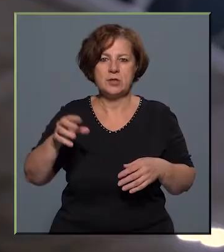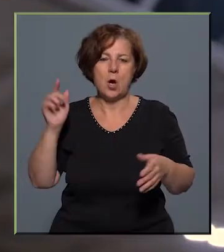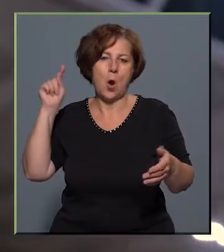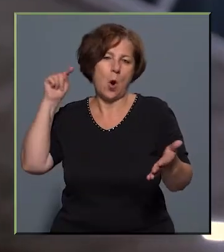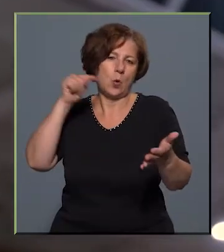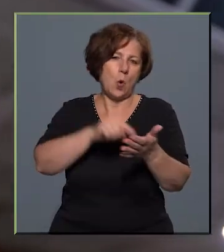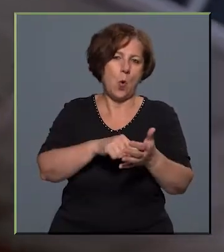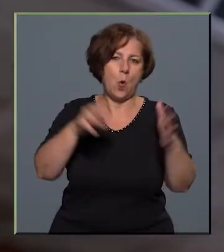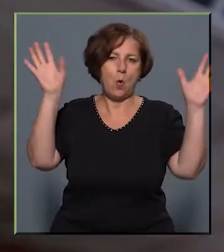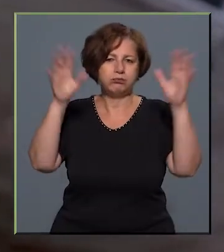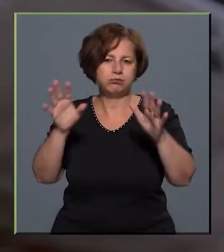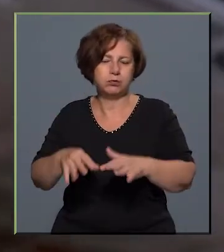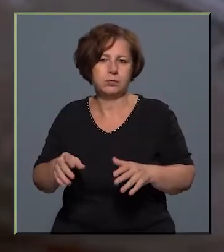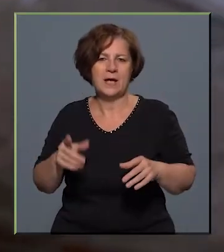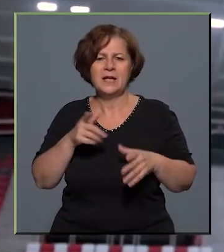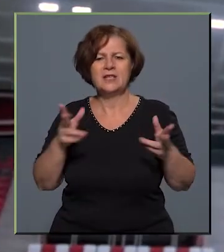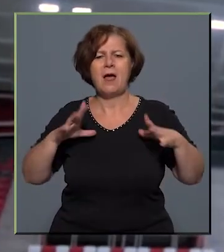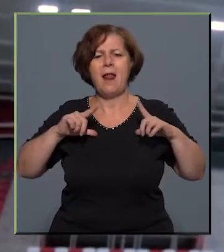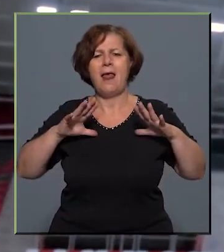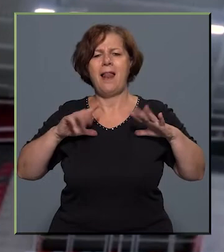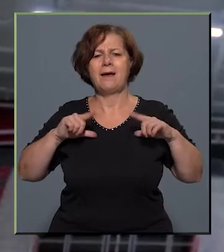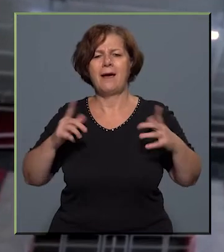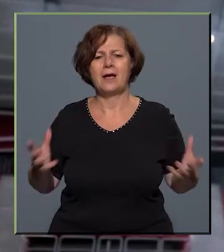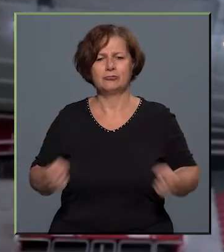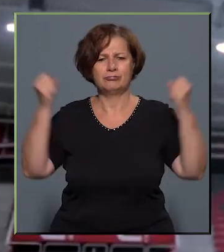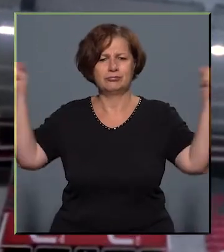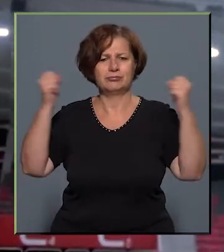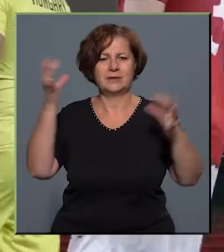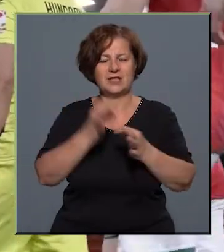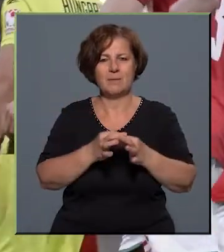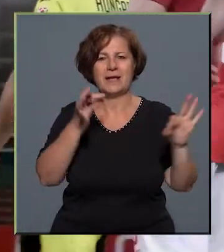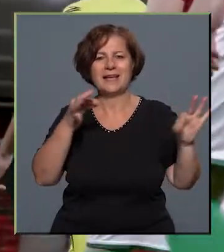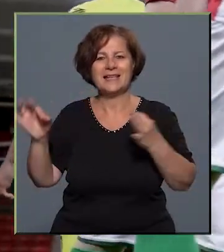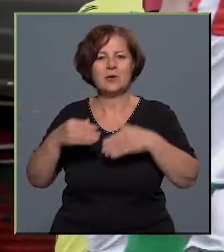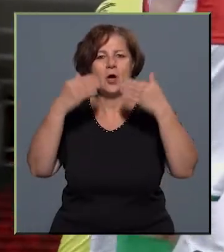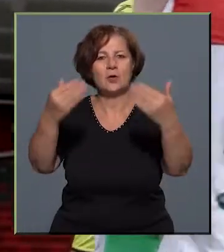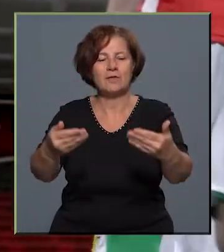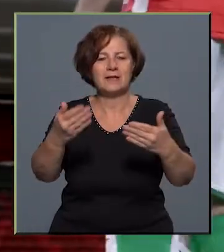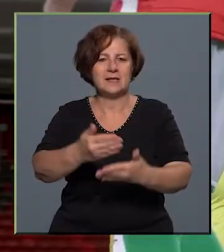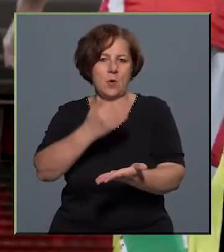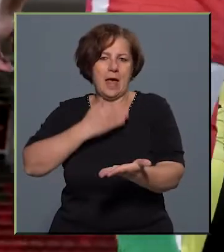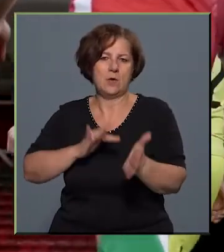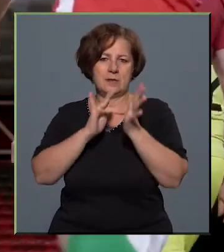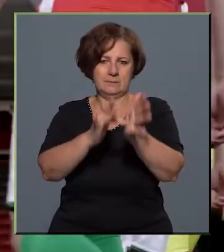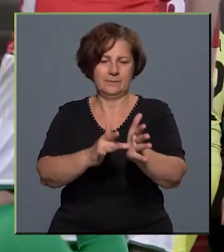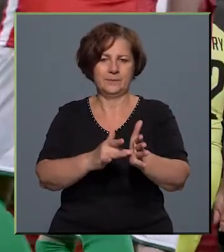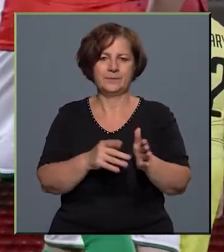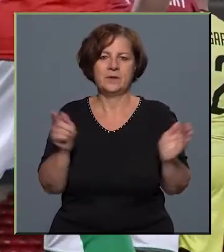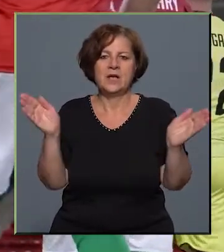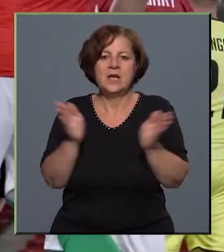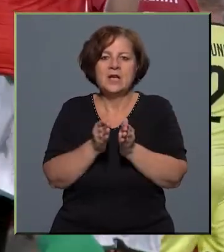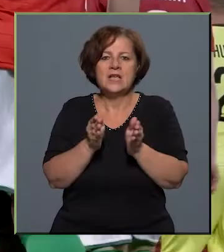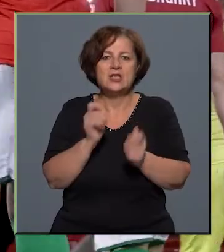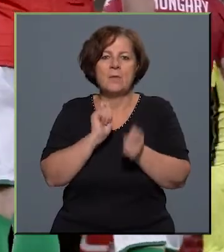és lelkes drukkerek hada jellemzi majd az eseményt, amelyről készült a következő előzetes. Kispályás